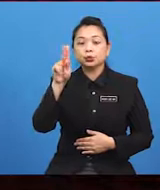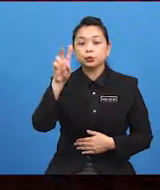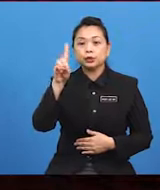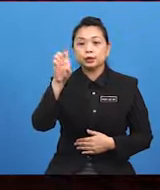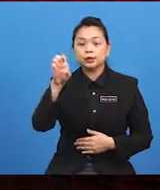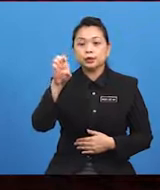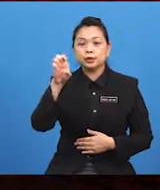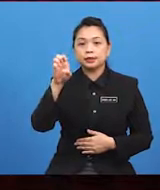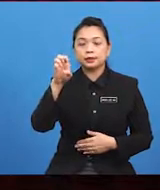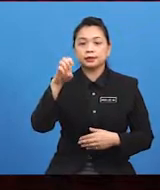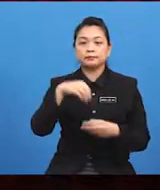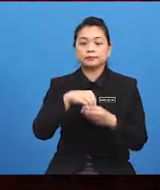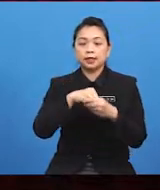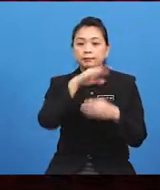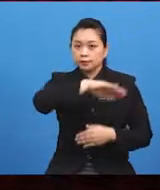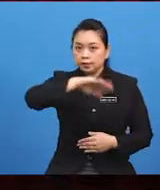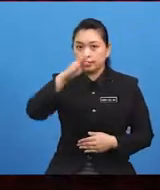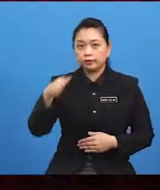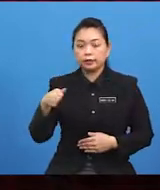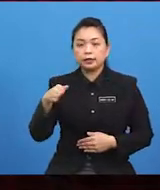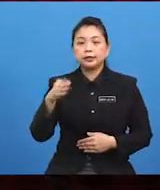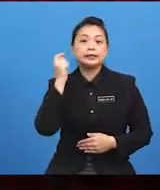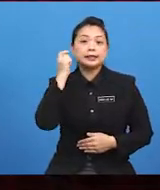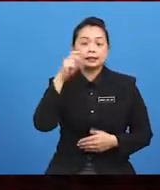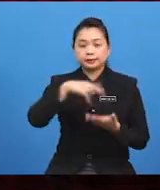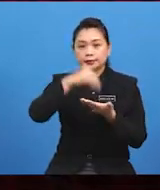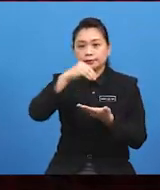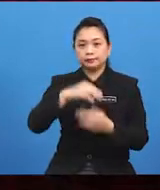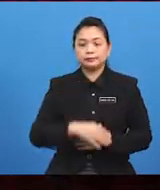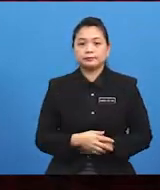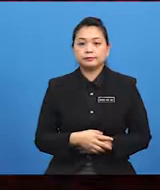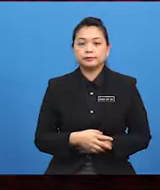mempelajari etude dalam skill-skill dan makam yang telah dipelajari tadi.